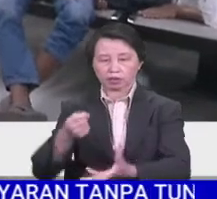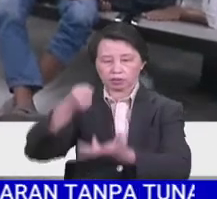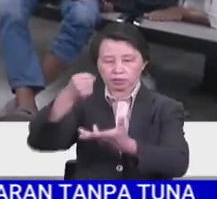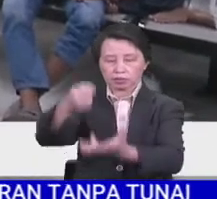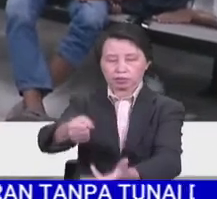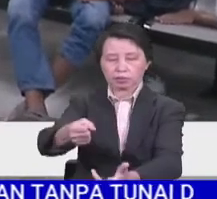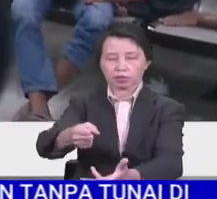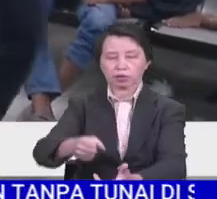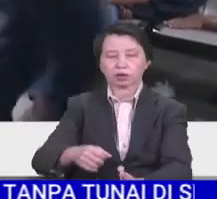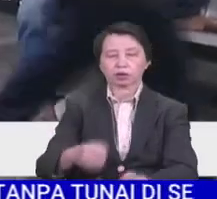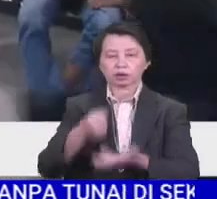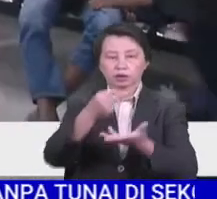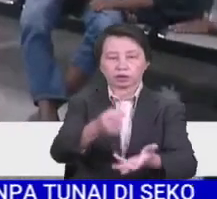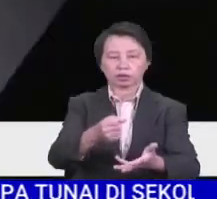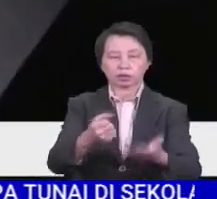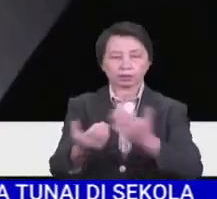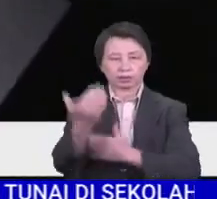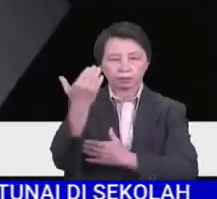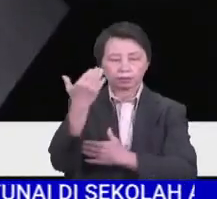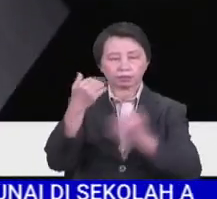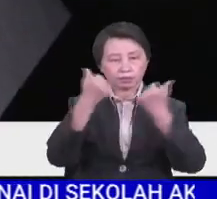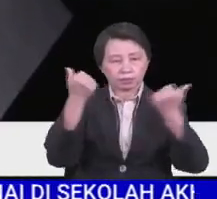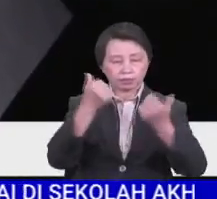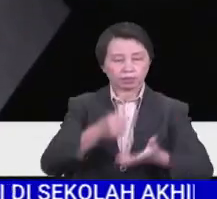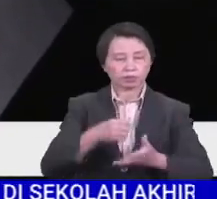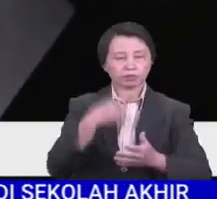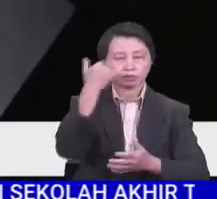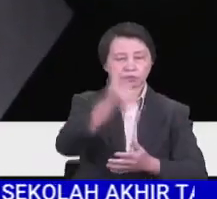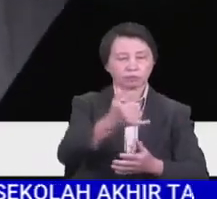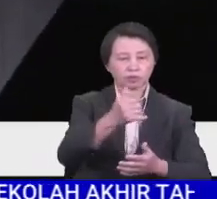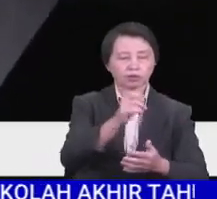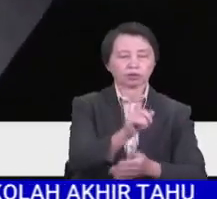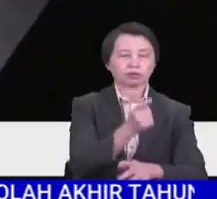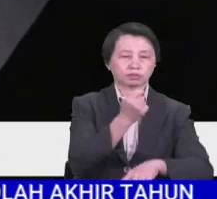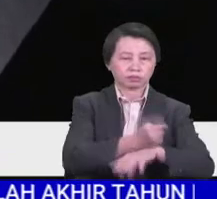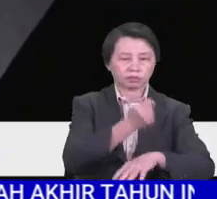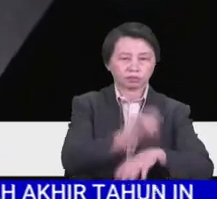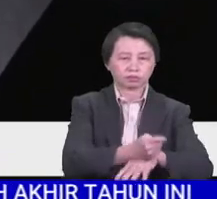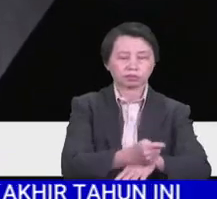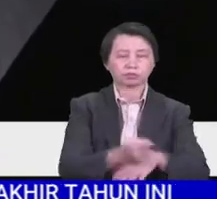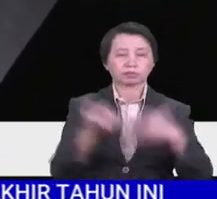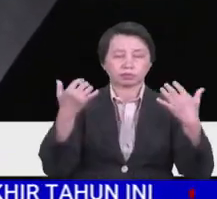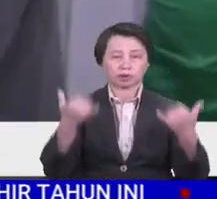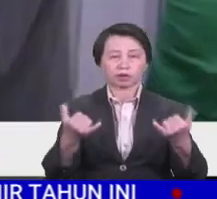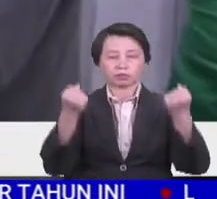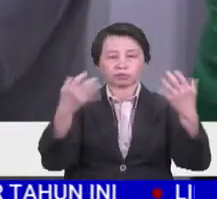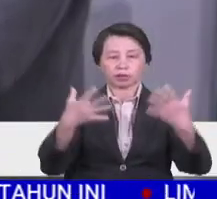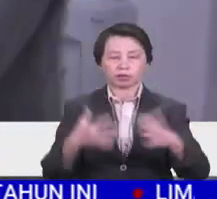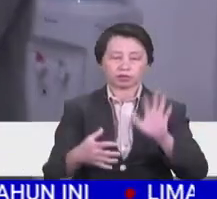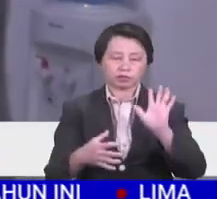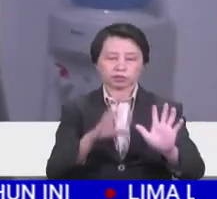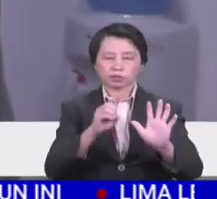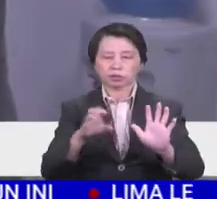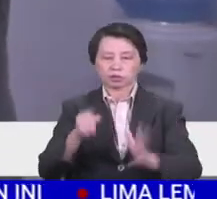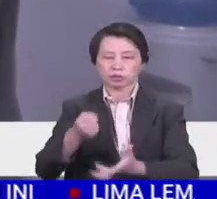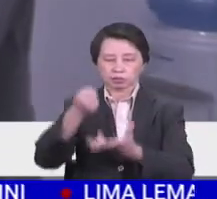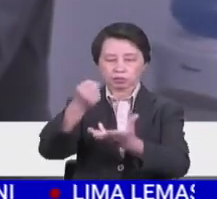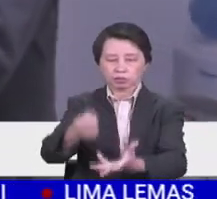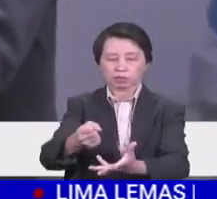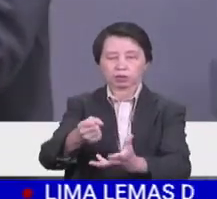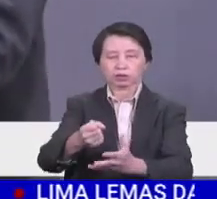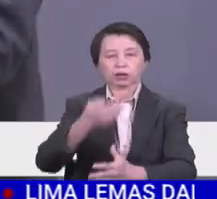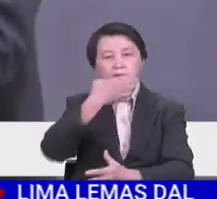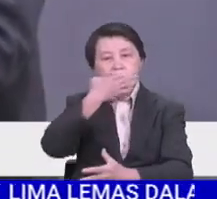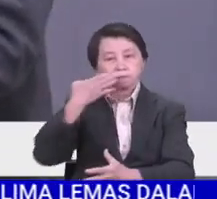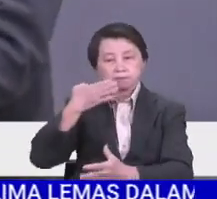Ramadan program bakul Syawal dan juga program ziarah tarawih setakat ini sebanyak 500 baku Ramadan